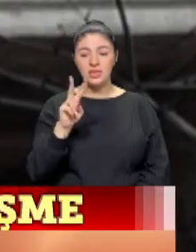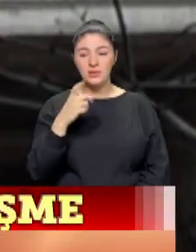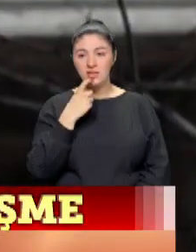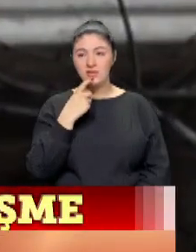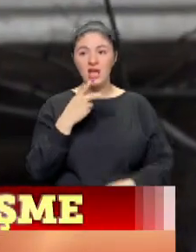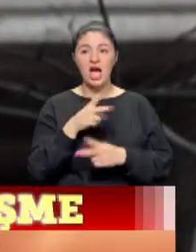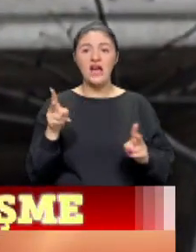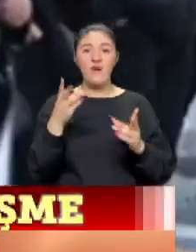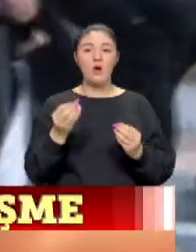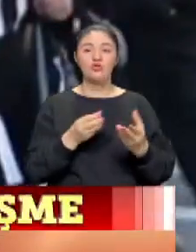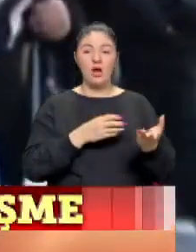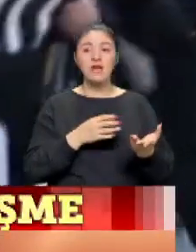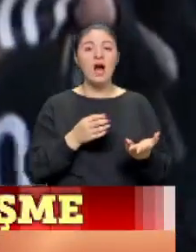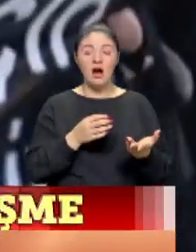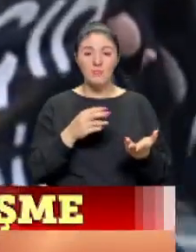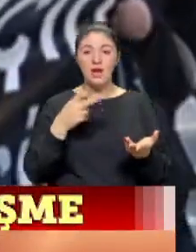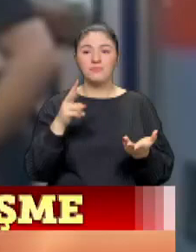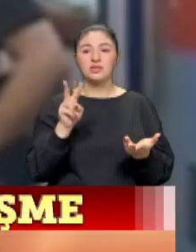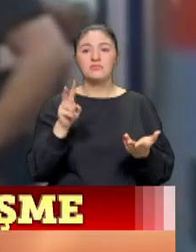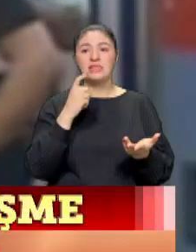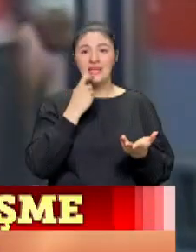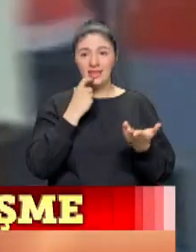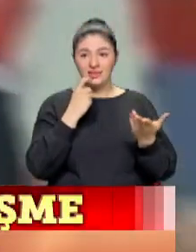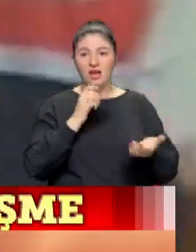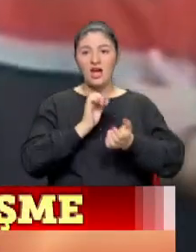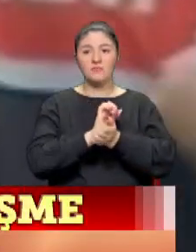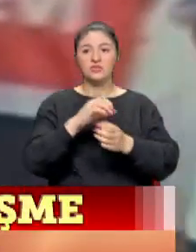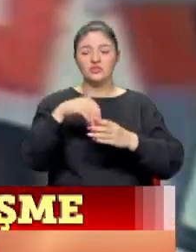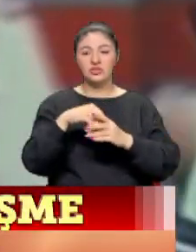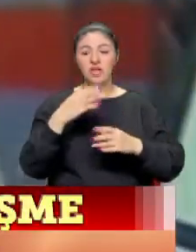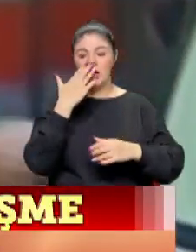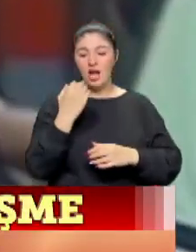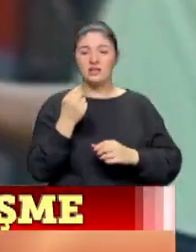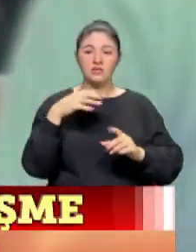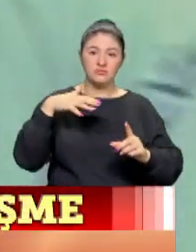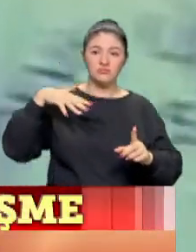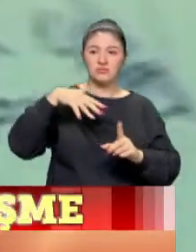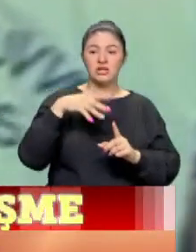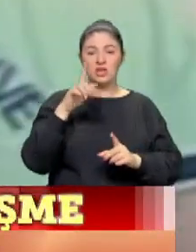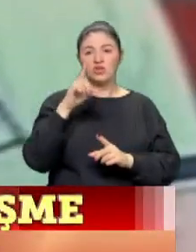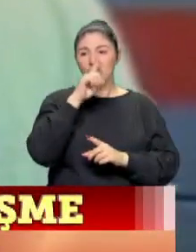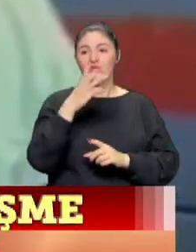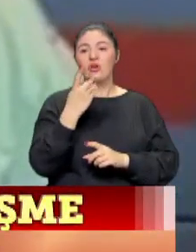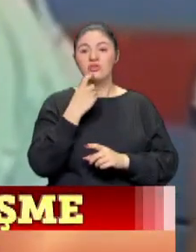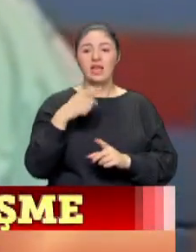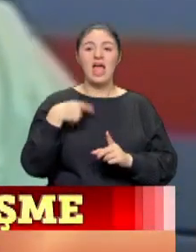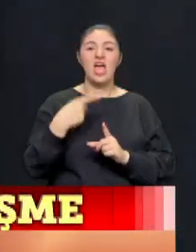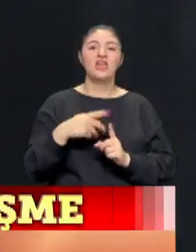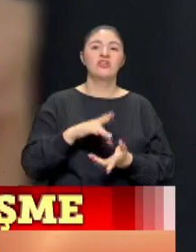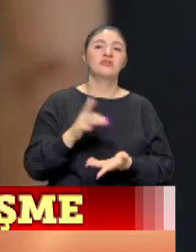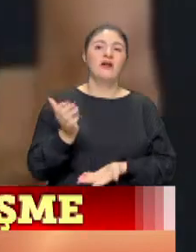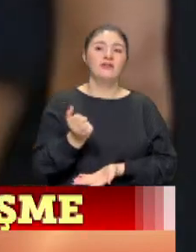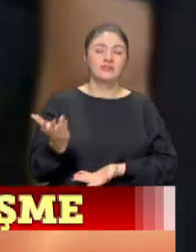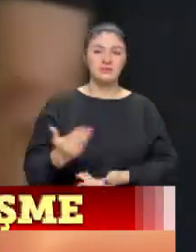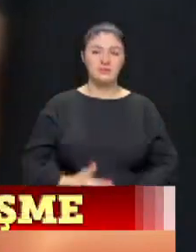2020'de tahliye edilecekti. Ancak 2020 yılında cezaevinde gardiyanlara saldırdığı gerekçesiyle 4 yıl ek ceza aldı.